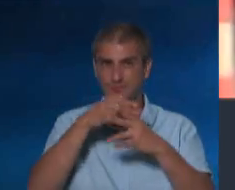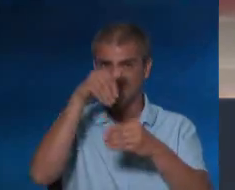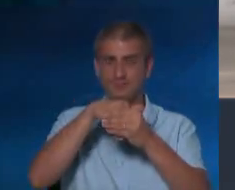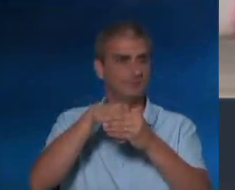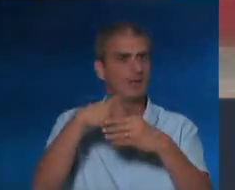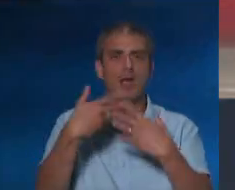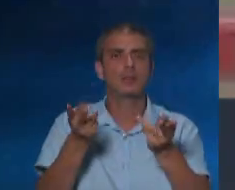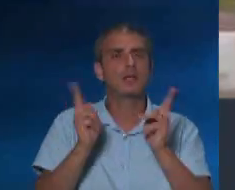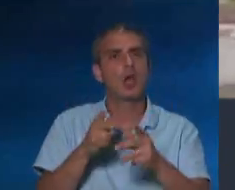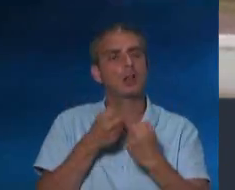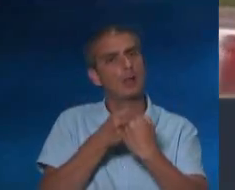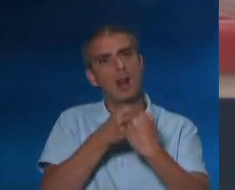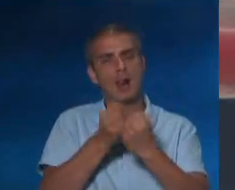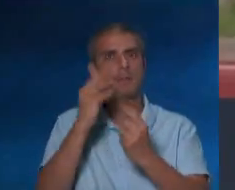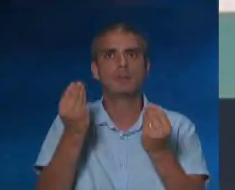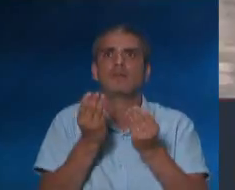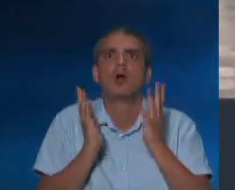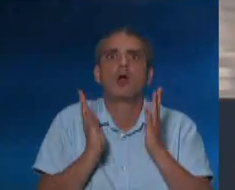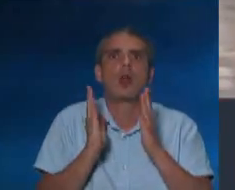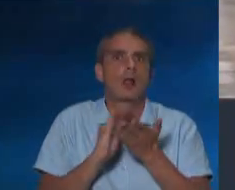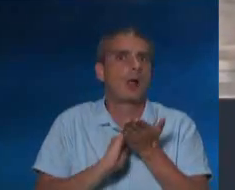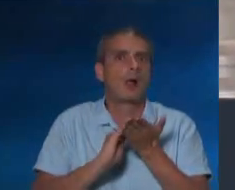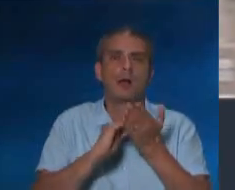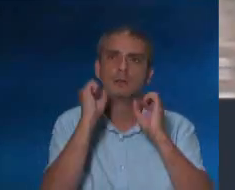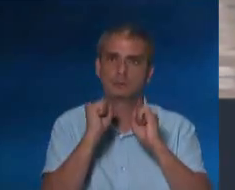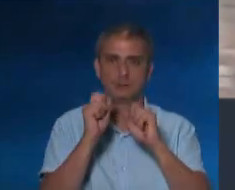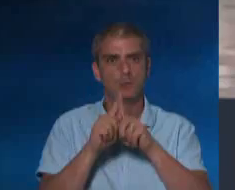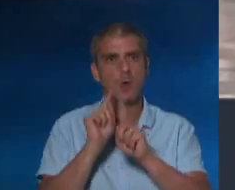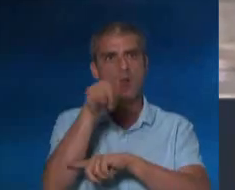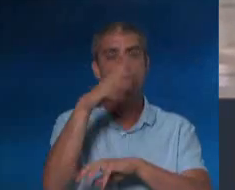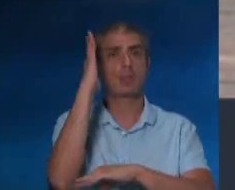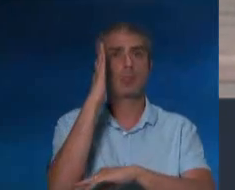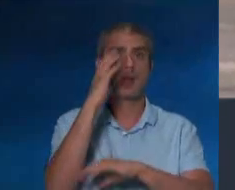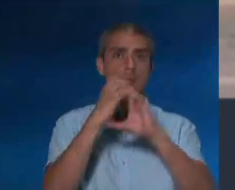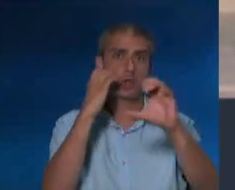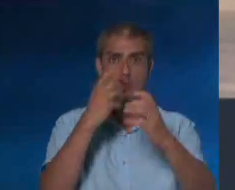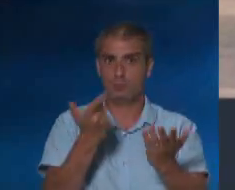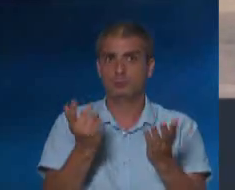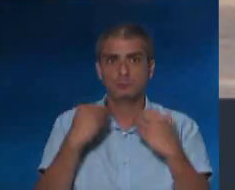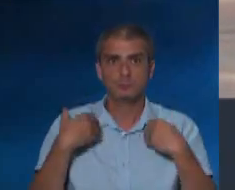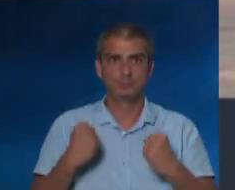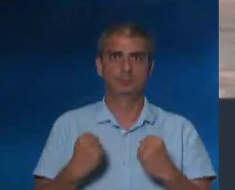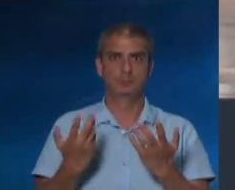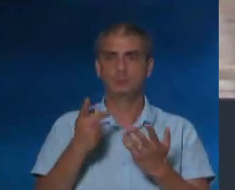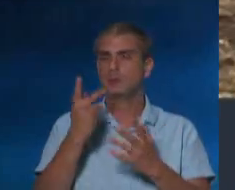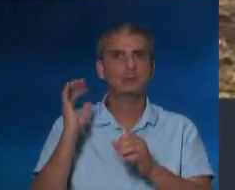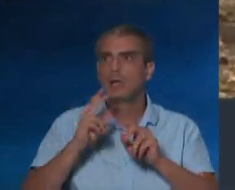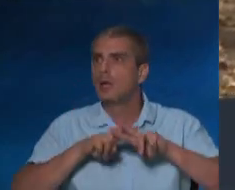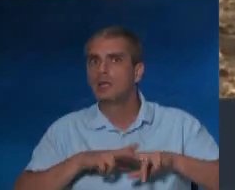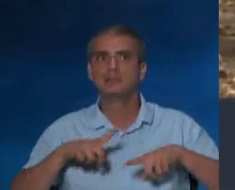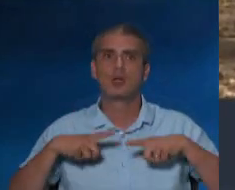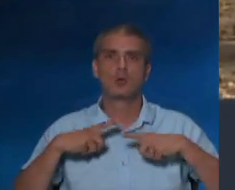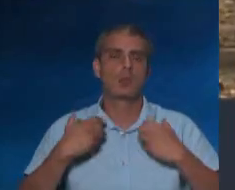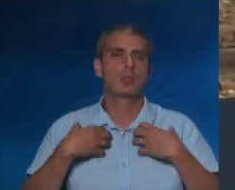אין את היכולת להילחם על עניין כל כך אלמנטרי כמו להגיע לתחנת האוטובוס בשלום. הם עסוקים בהישרדות